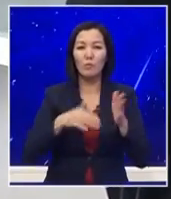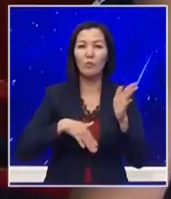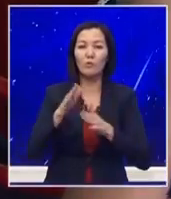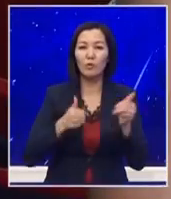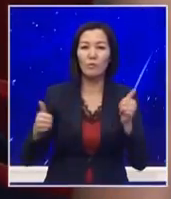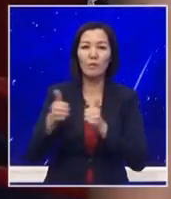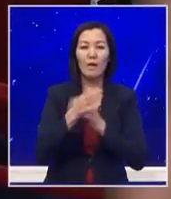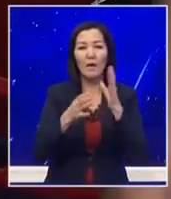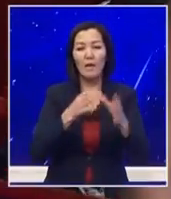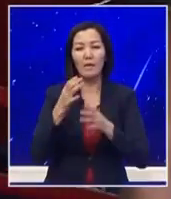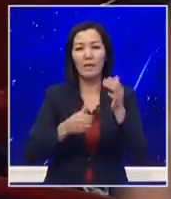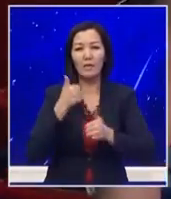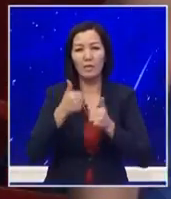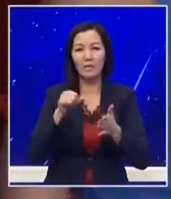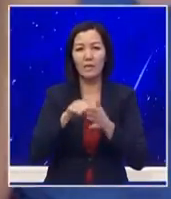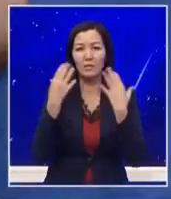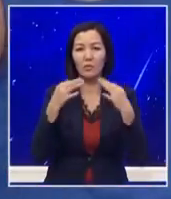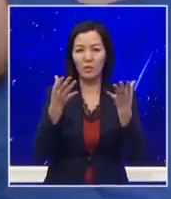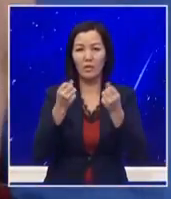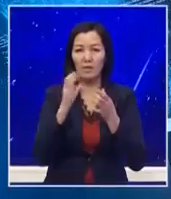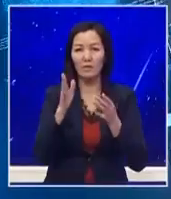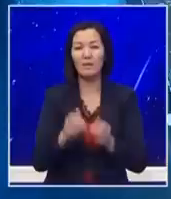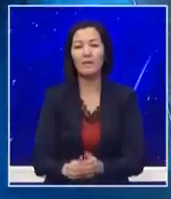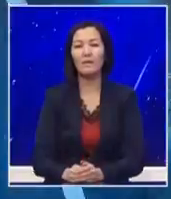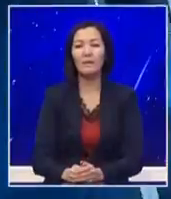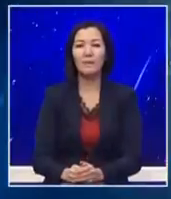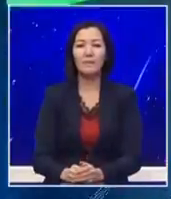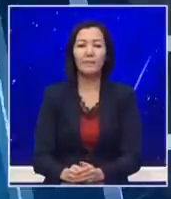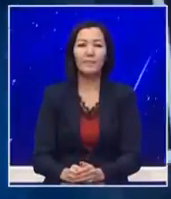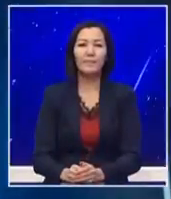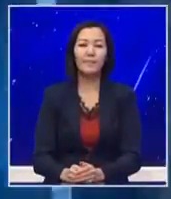жатса, халықаралық жарыстарға қатысу құқығына ие болмақ.